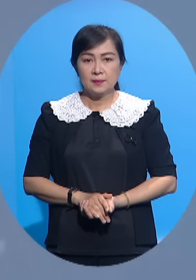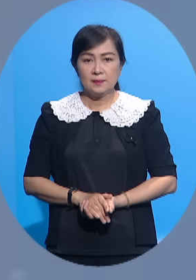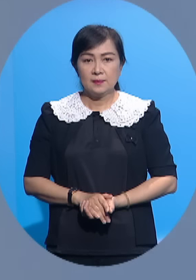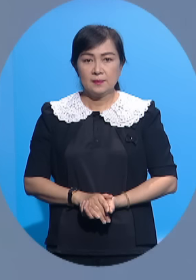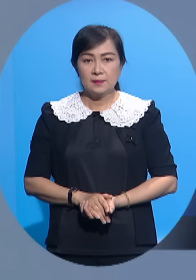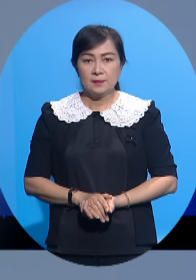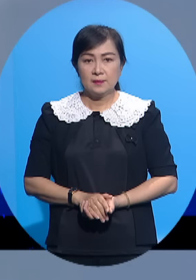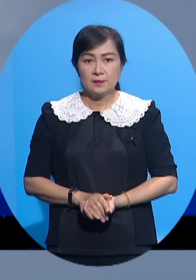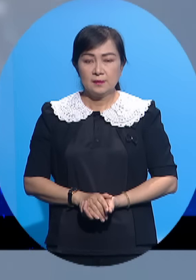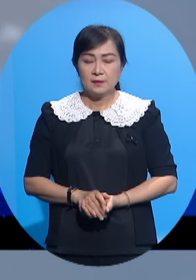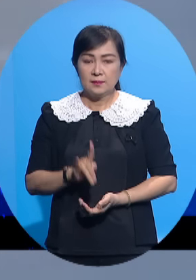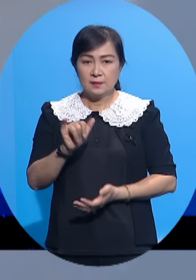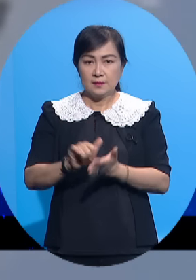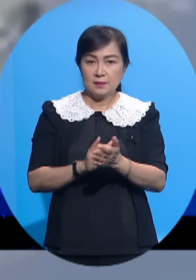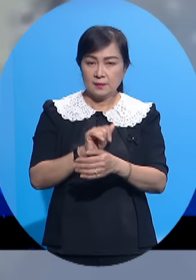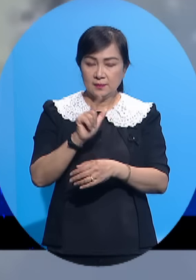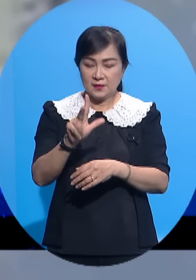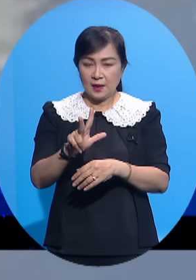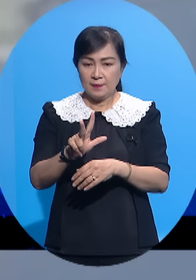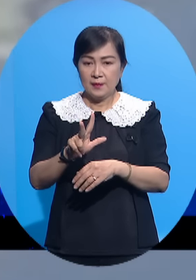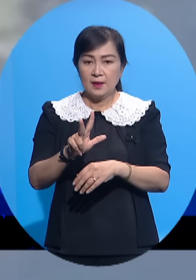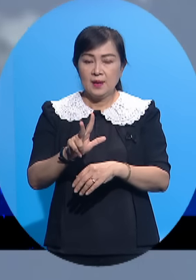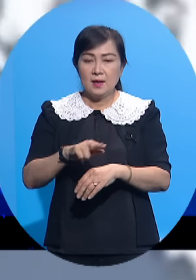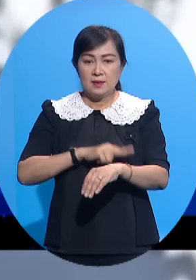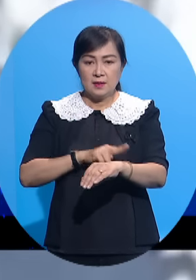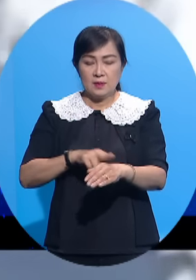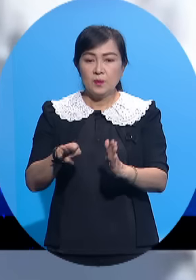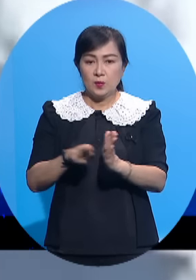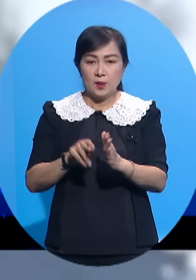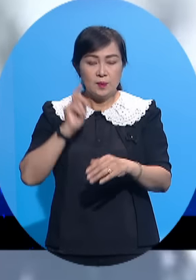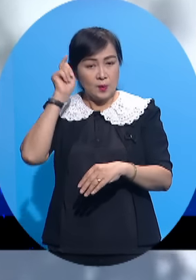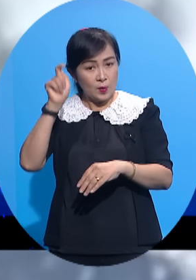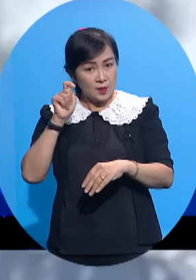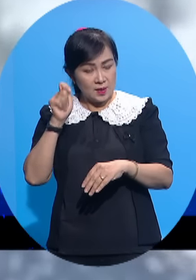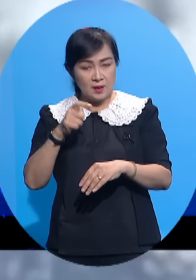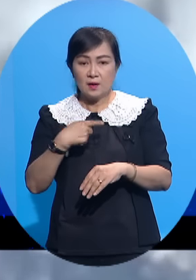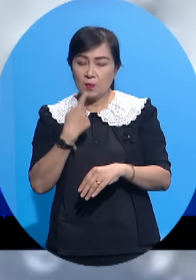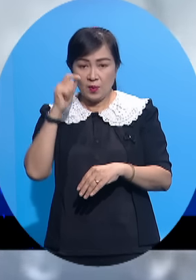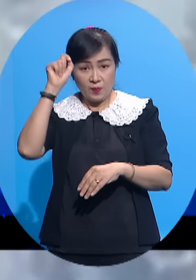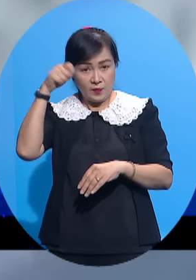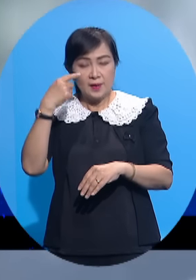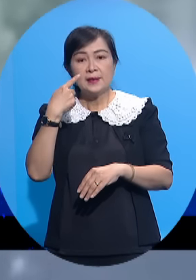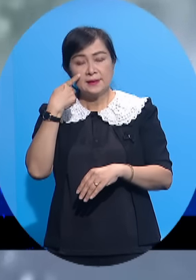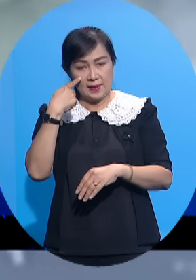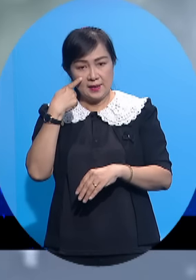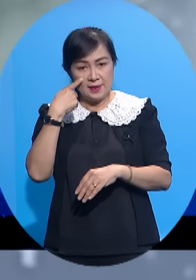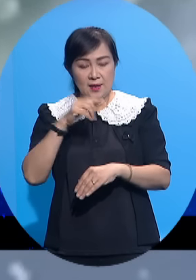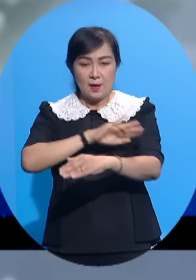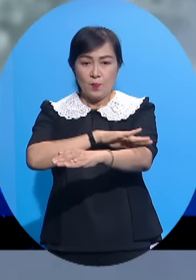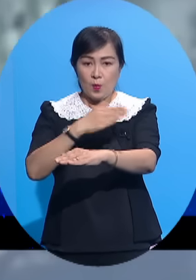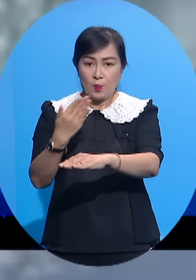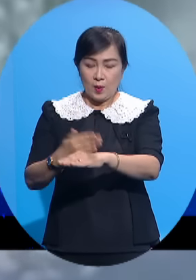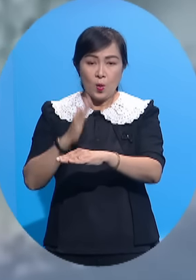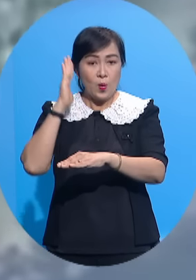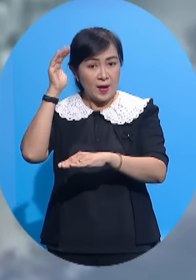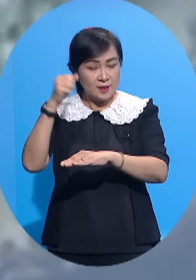soát hôm 16 tháng 8 th giờ địa phương các lực lượng vũ trang Ukraina đã cung bố đoạn video cho thấy một cây cầu mang tính